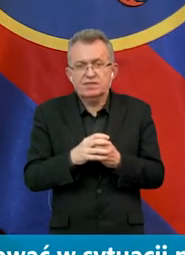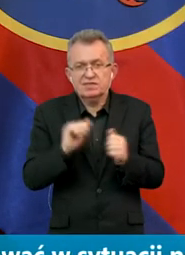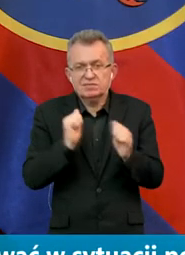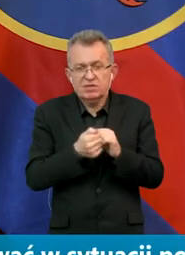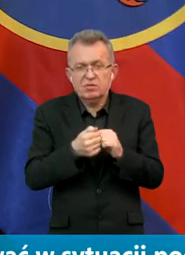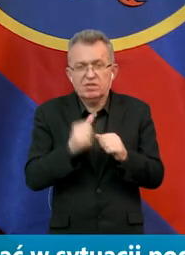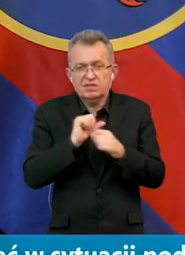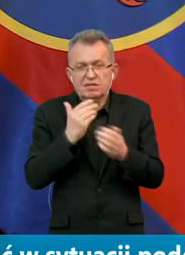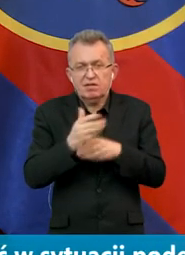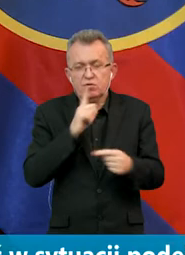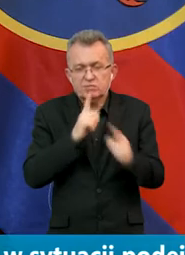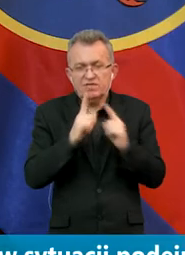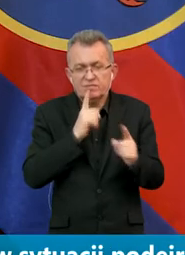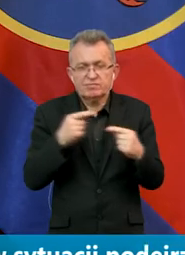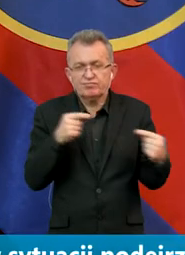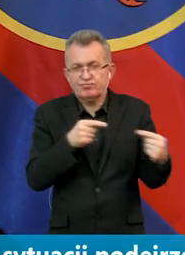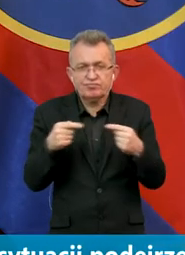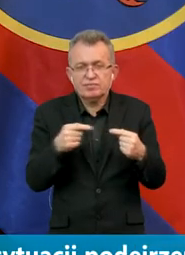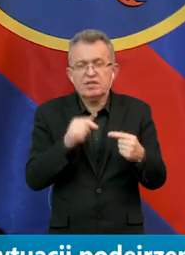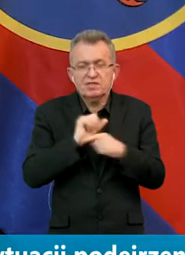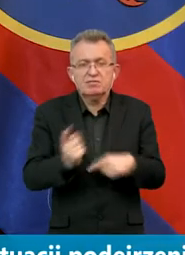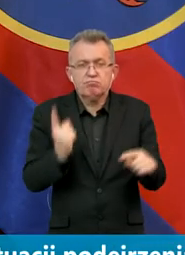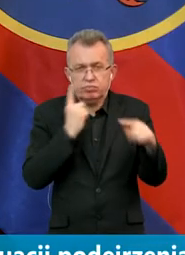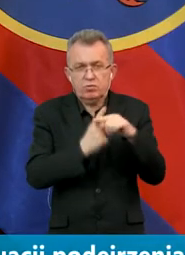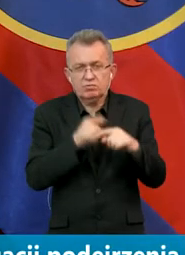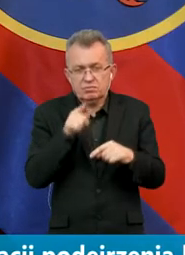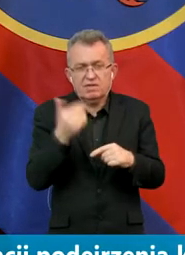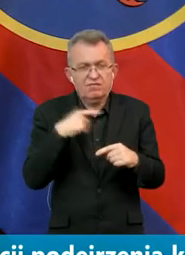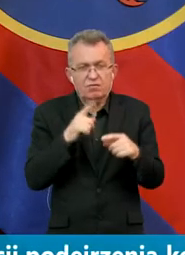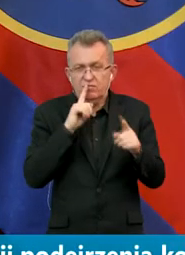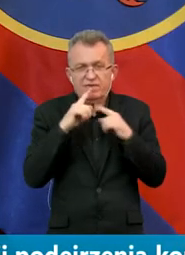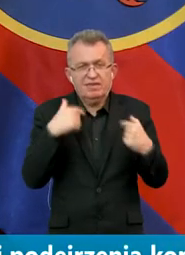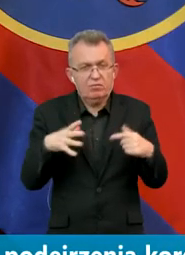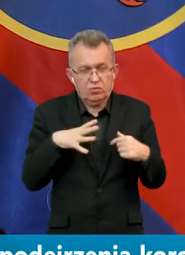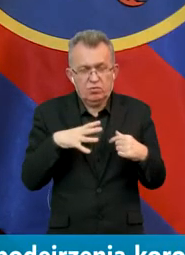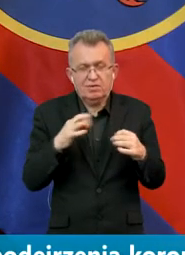to, że jesteśmy w dialogu w tej sprawie i to jest plus, bo tego dialogu wcześniej brakowało.